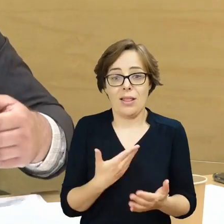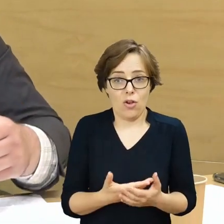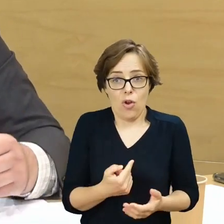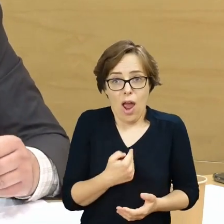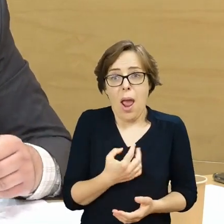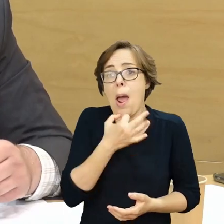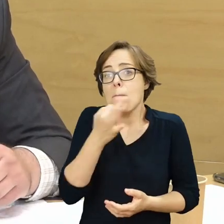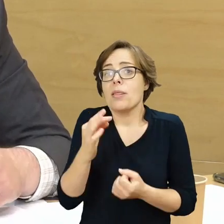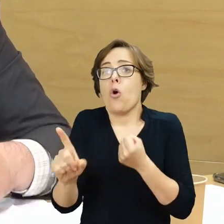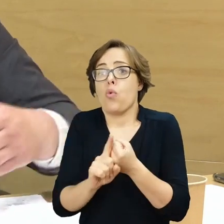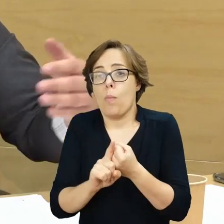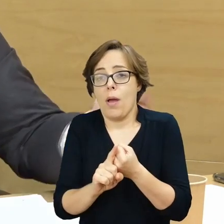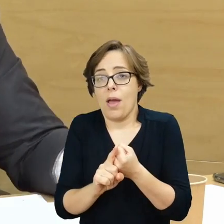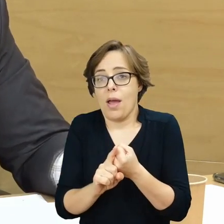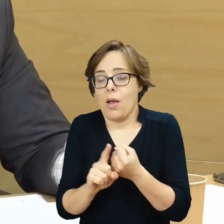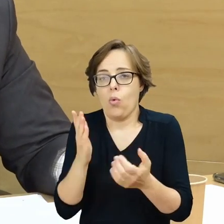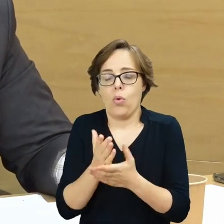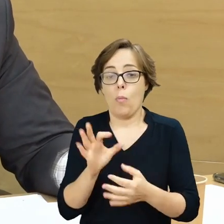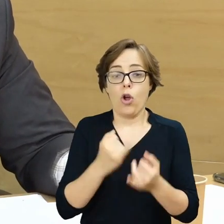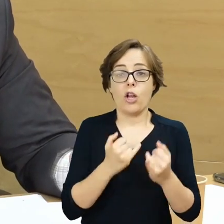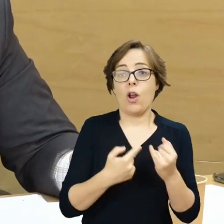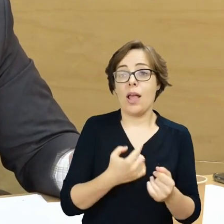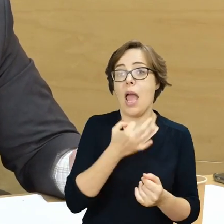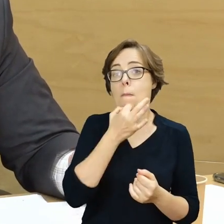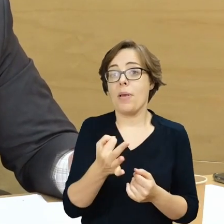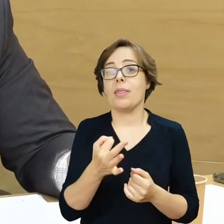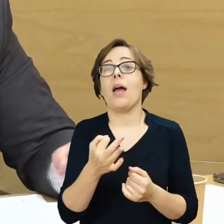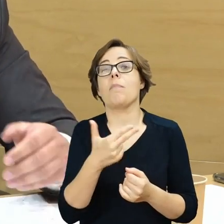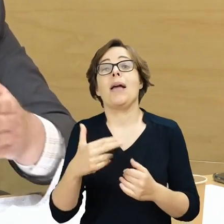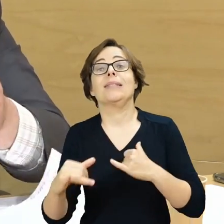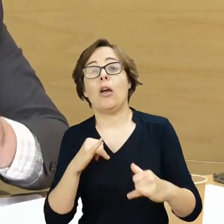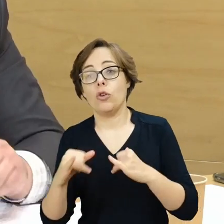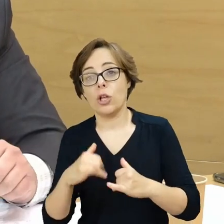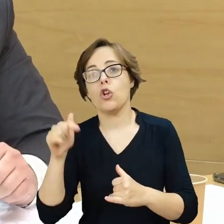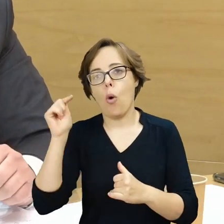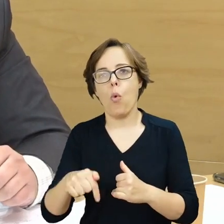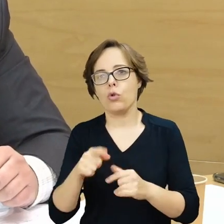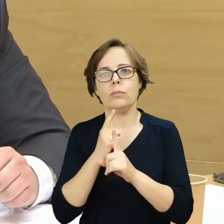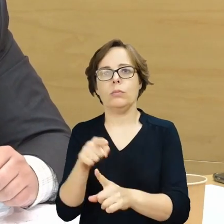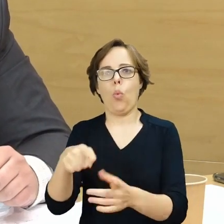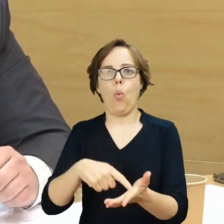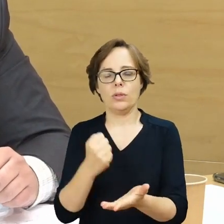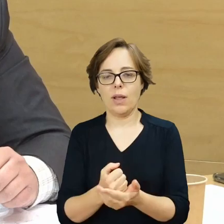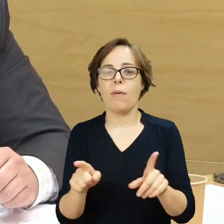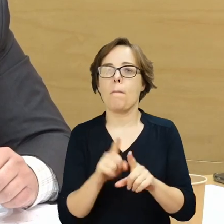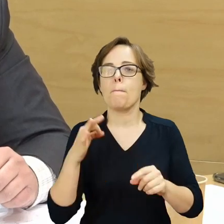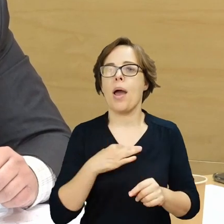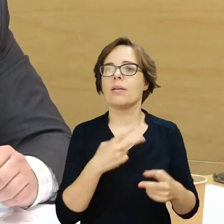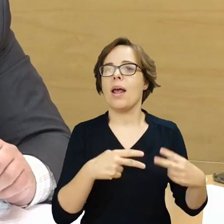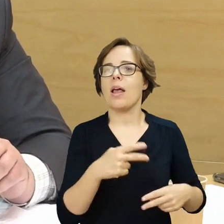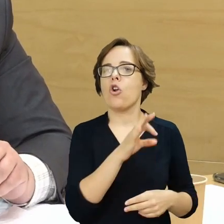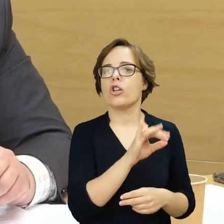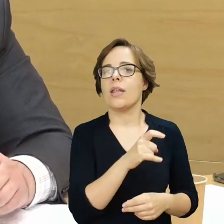jakbyśmy zapytali o zarządzenia, to musielibyśmy iść w tą ustawę. Musielibyśmy się, tak jak pani redaktor Siedlecka, godzić na to, że